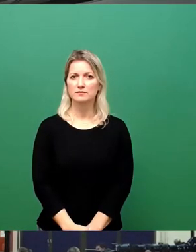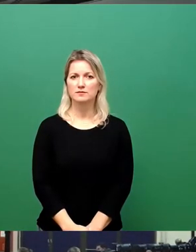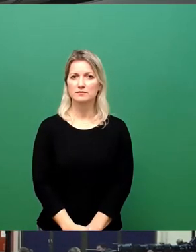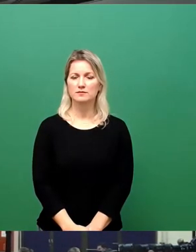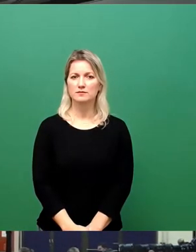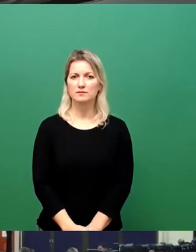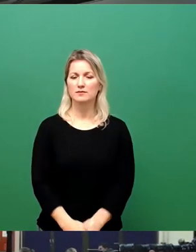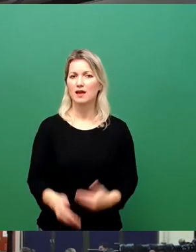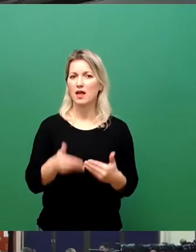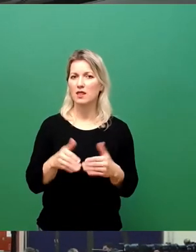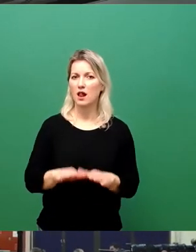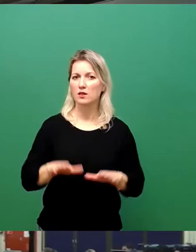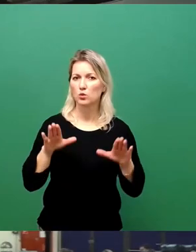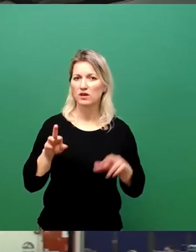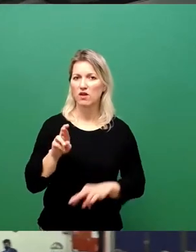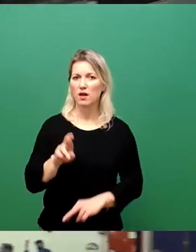Und Stimmenthaltung?